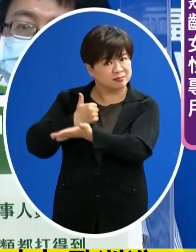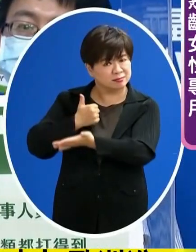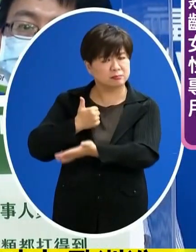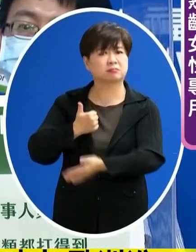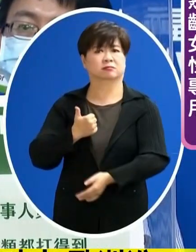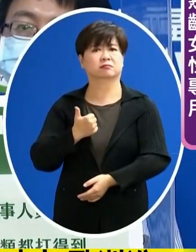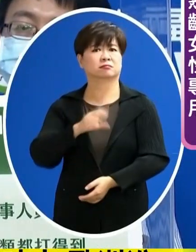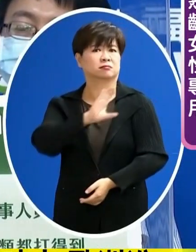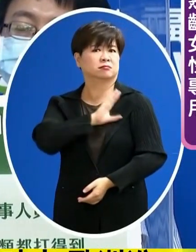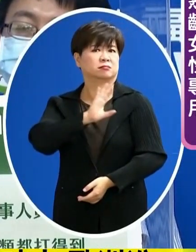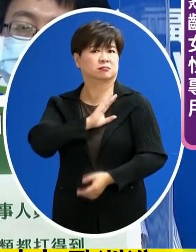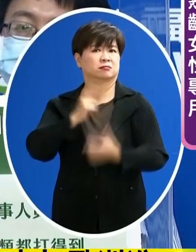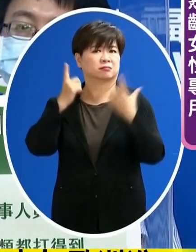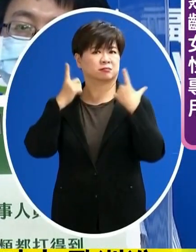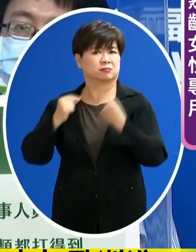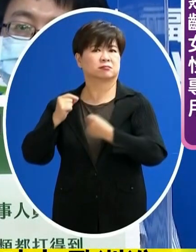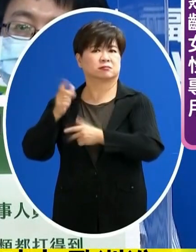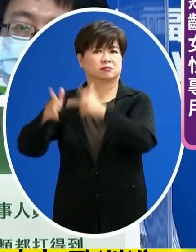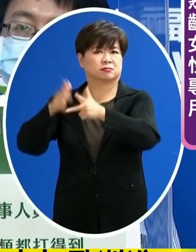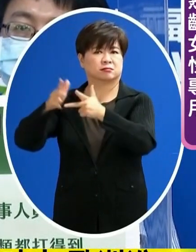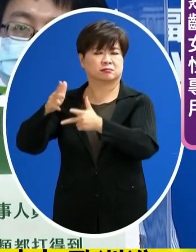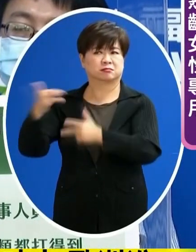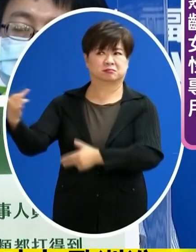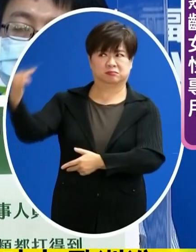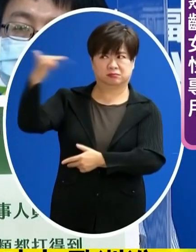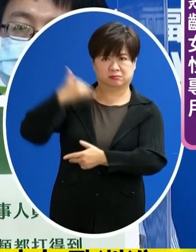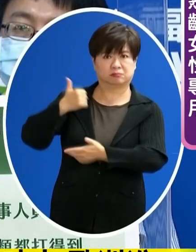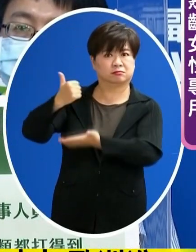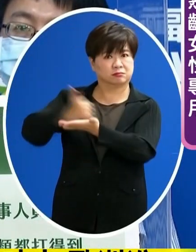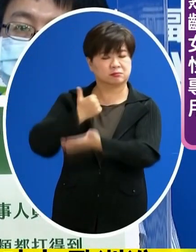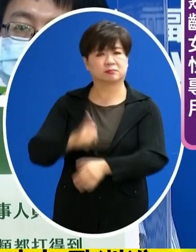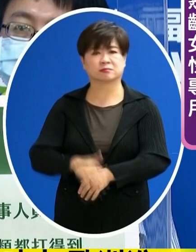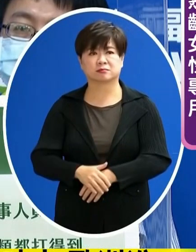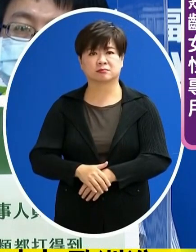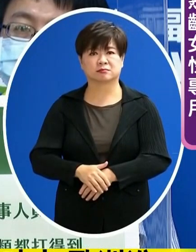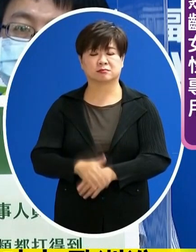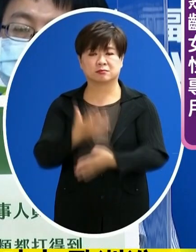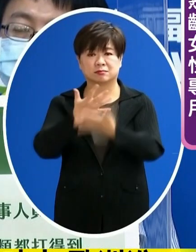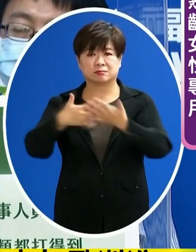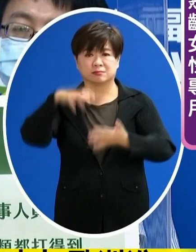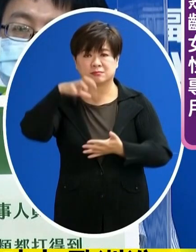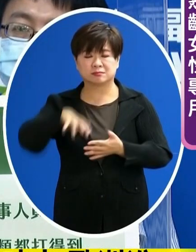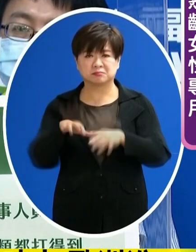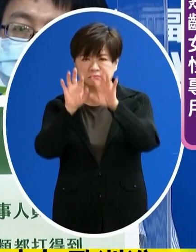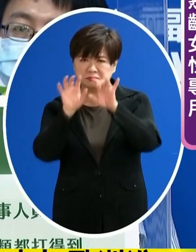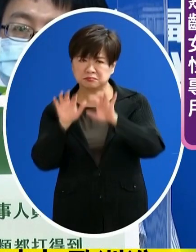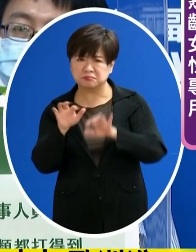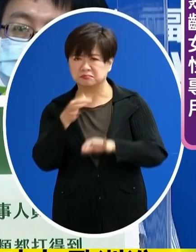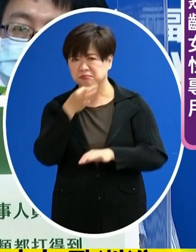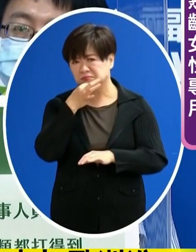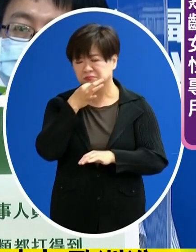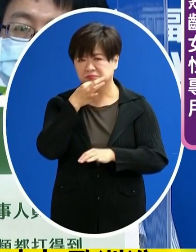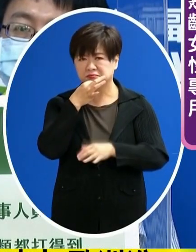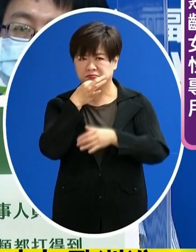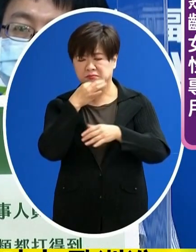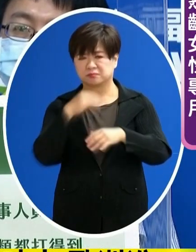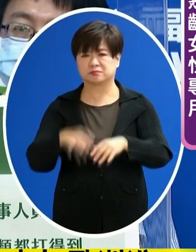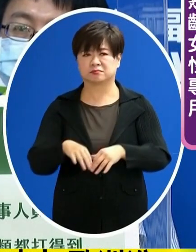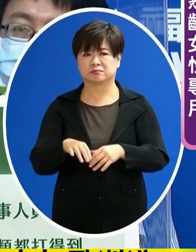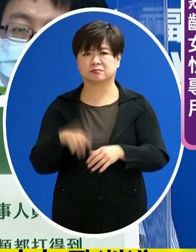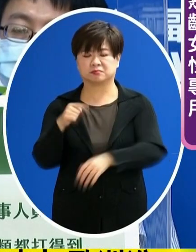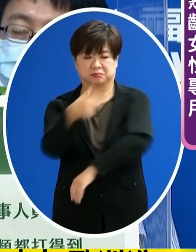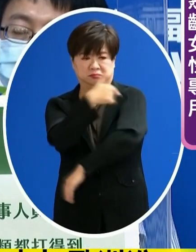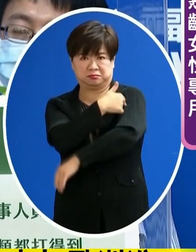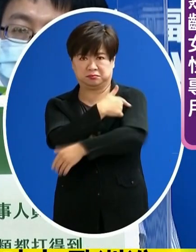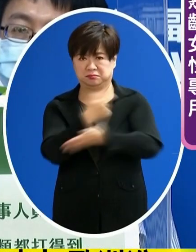那当然，这都是从原厂来进口。好，那大家只看到在有一些网站上面似乎显示的批号，好，或者就是